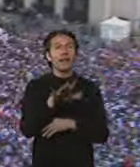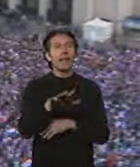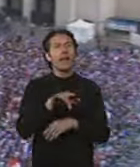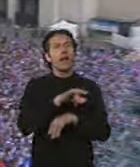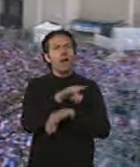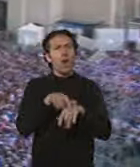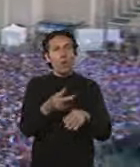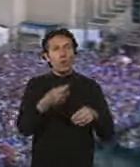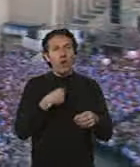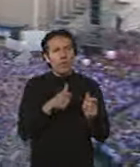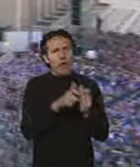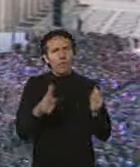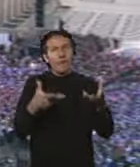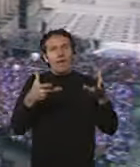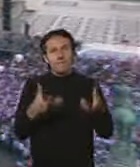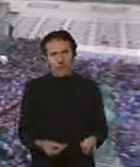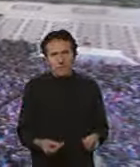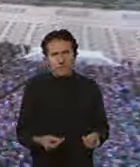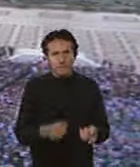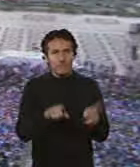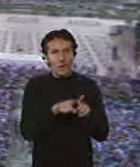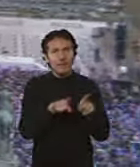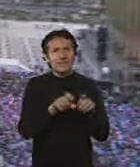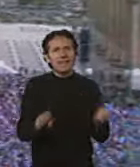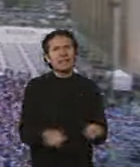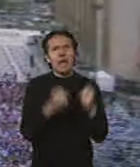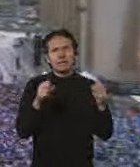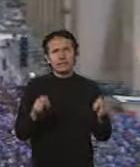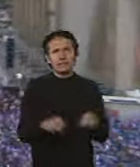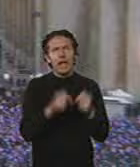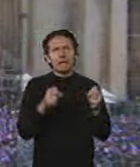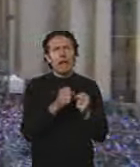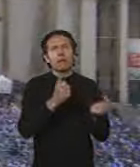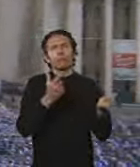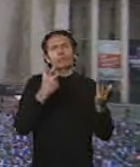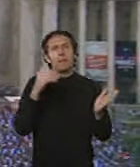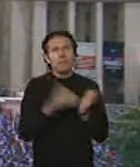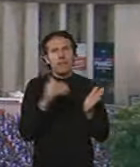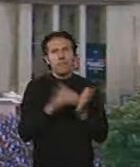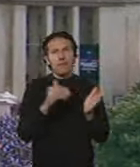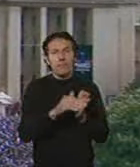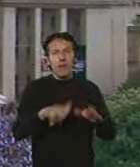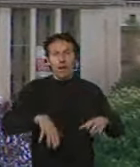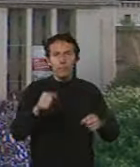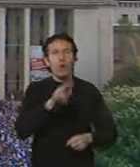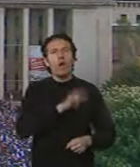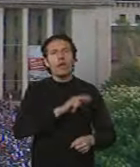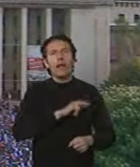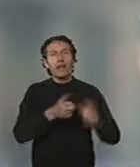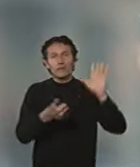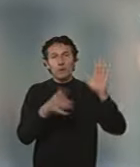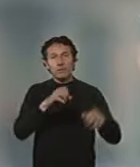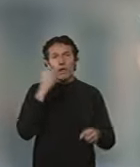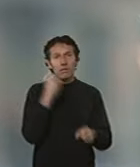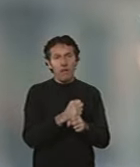seulement affaibli nos entreprises mais elles ont détruit des centaines de milliers d'emplois la retraite à 60 ans a mis notre